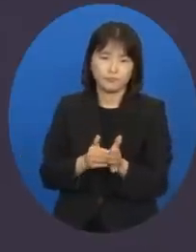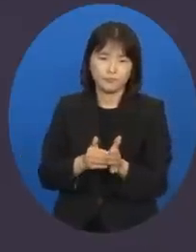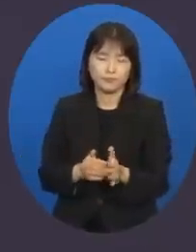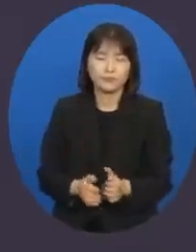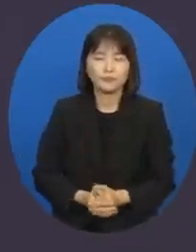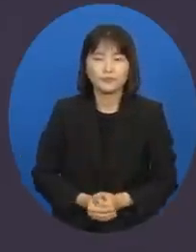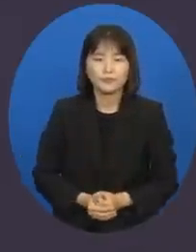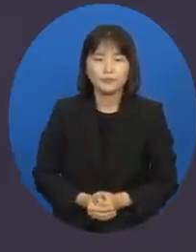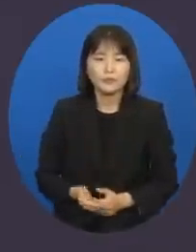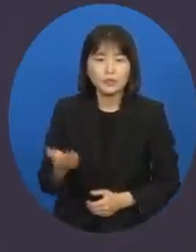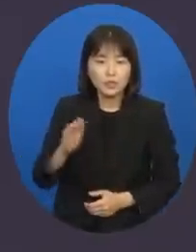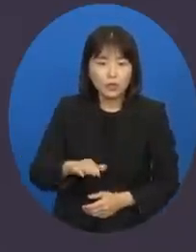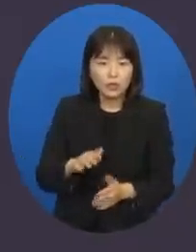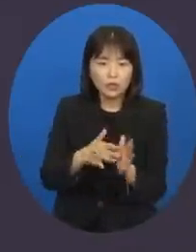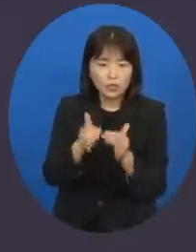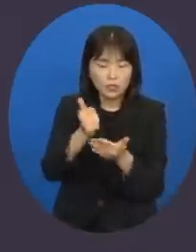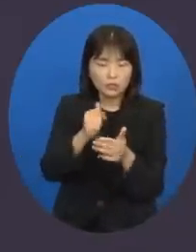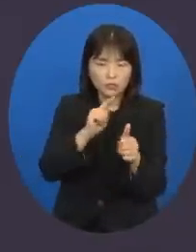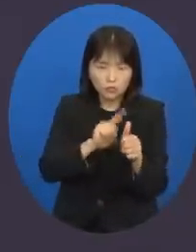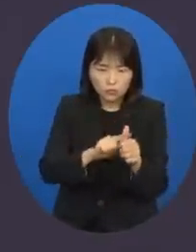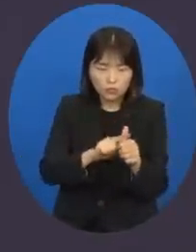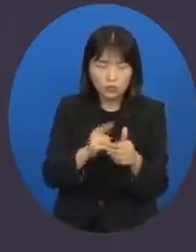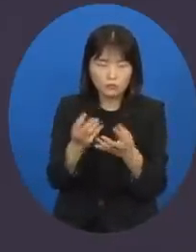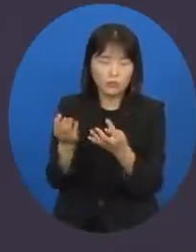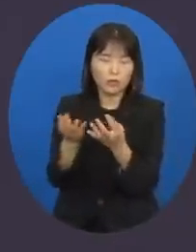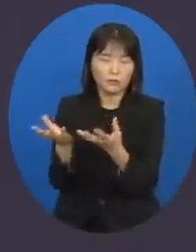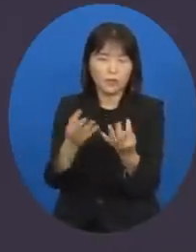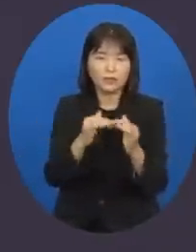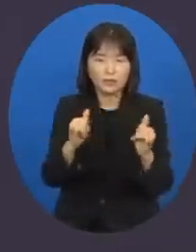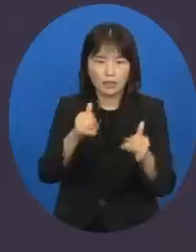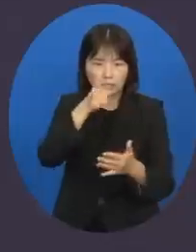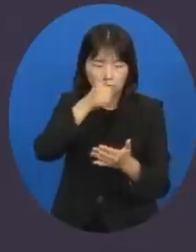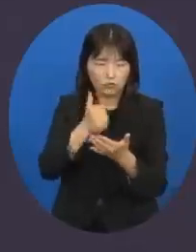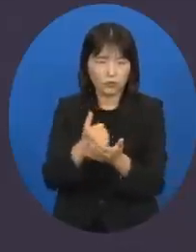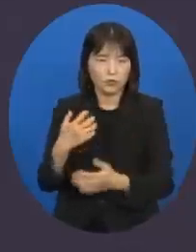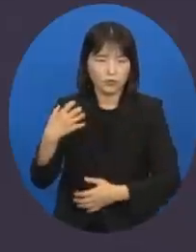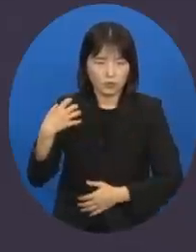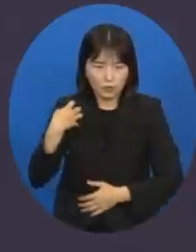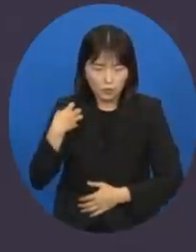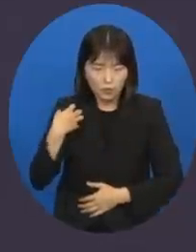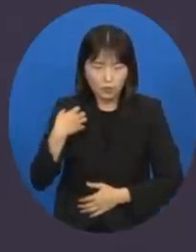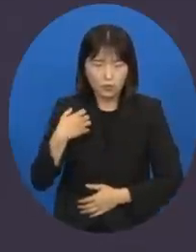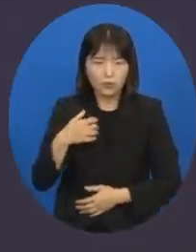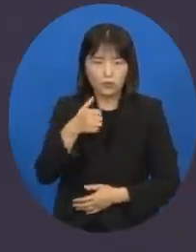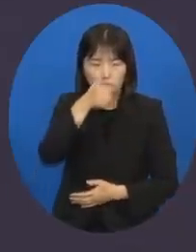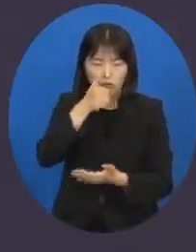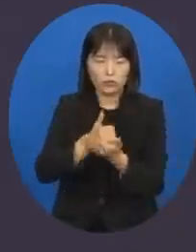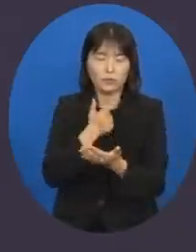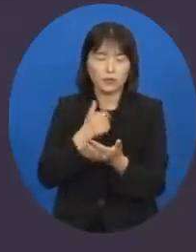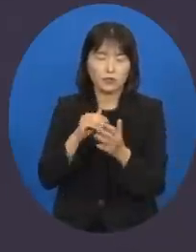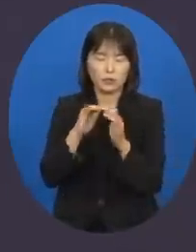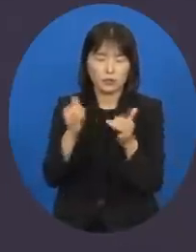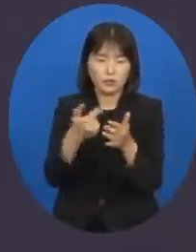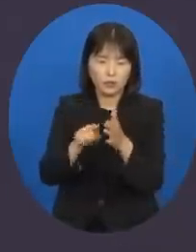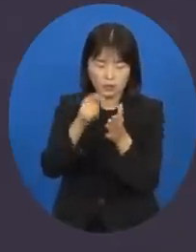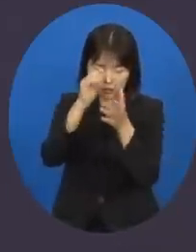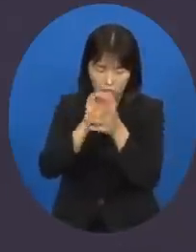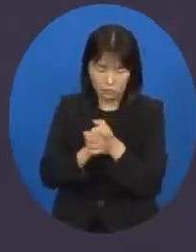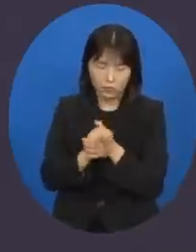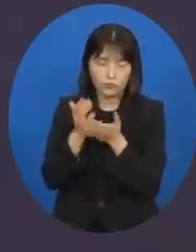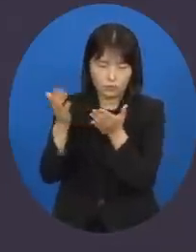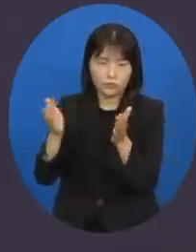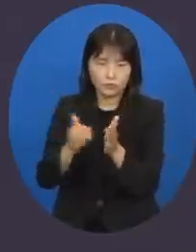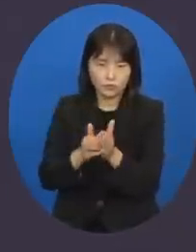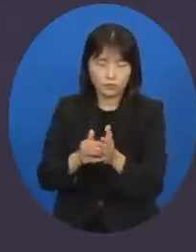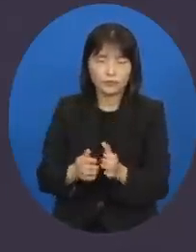것이다. 그러나 그가 많은 사람의 죄를 담당하며 범죄자를 위하여 기도하였느니라. 어떻게 700년